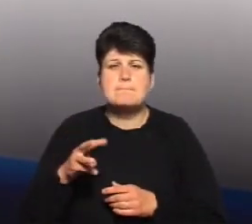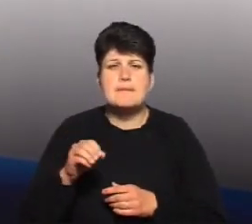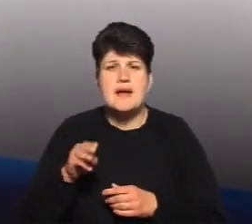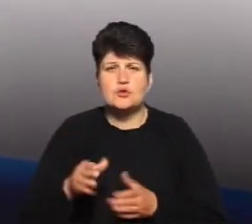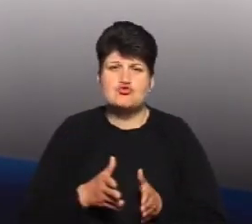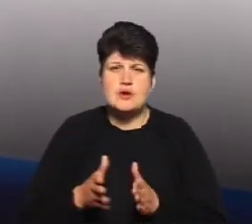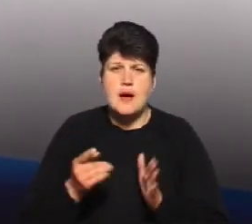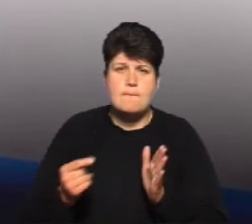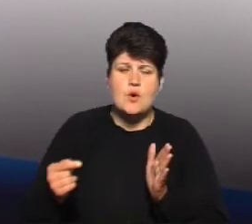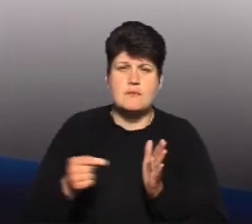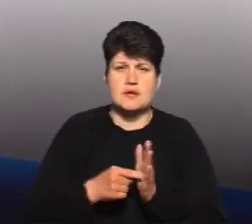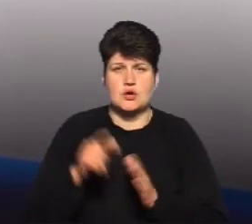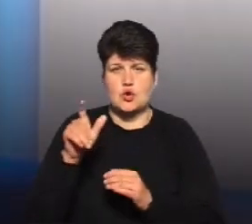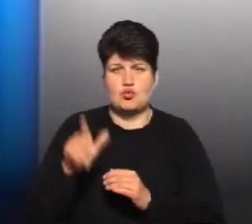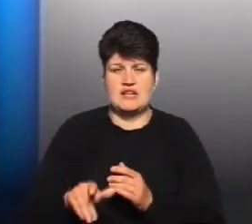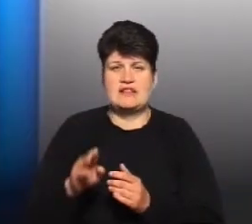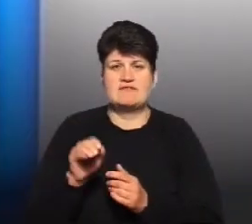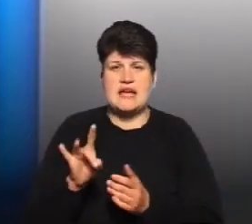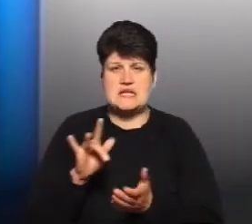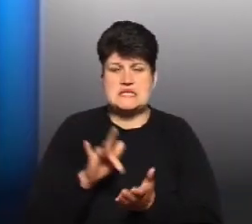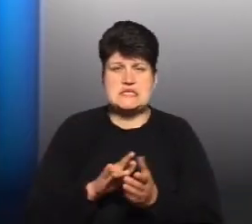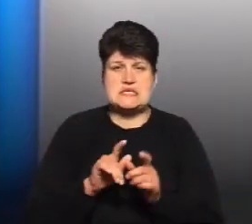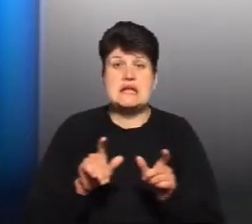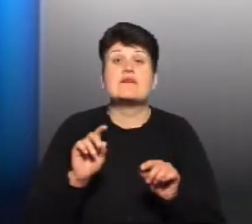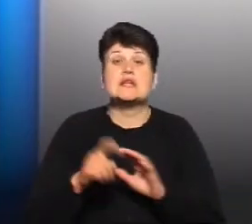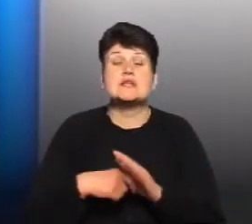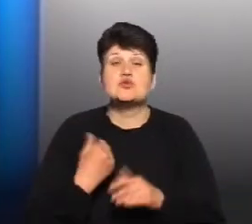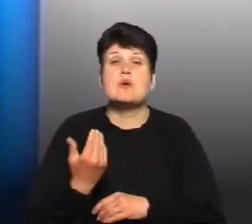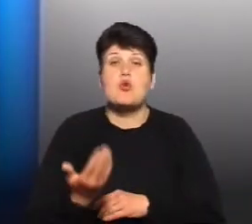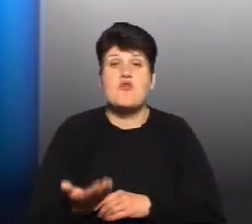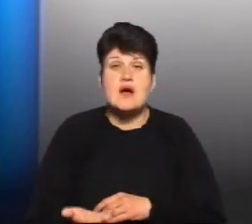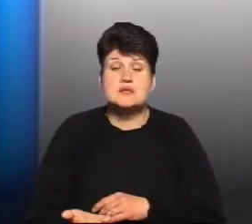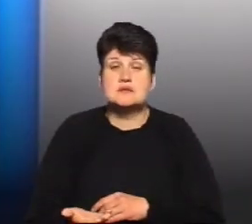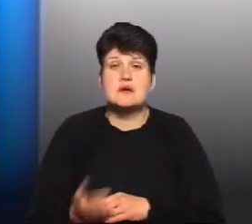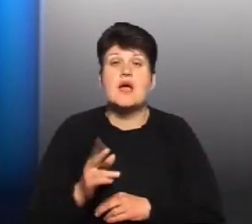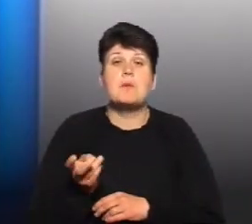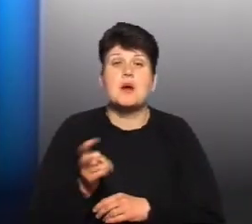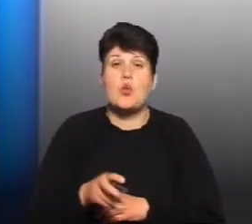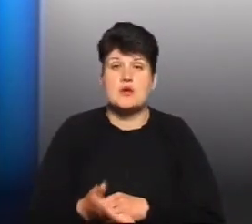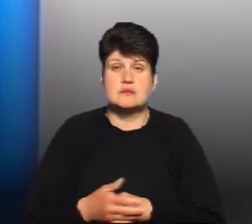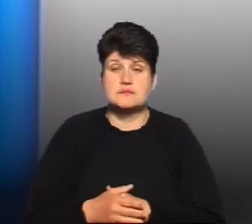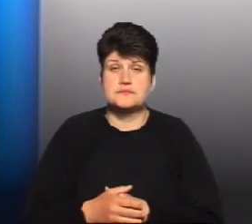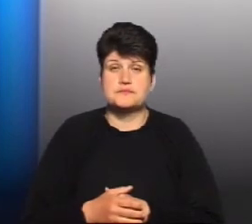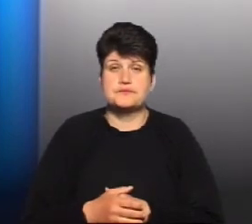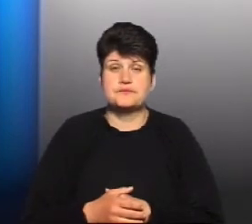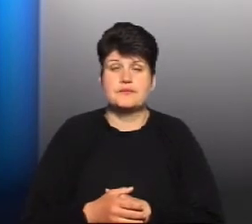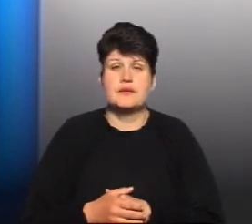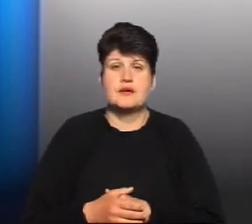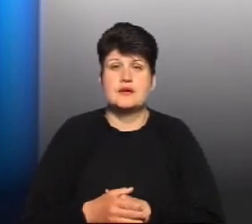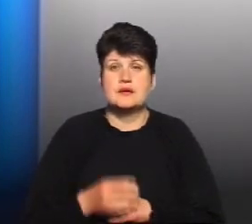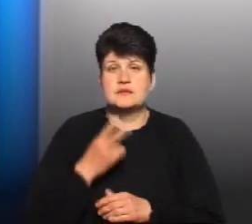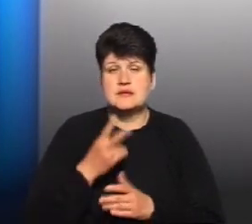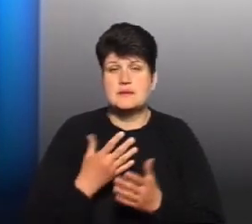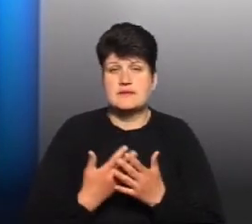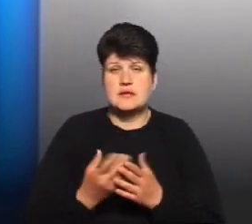потрапляння людини в терцентр? Як от вони дізнаються про вас і як приходять? Звісно, дивіться, напевно, приходять до